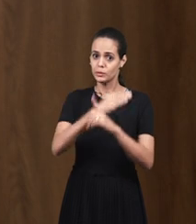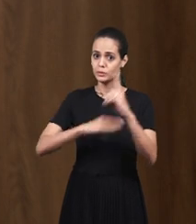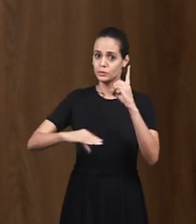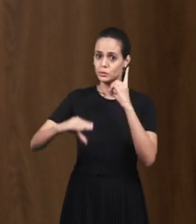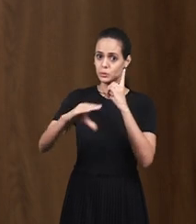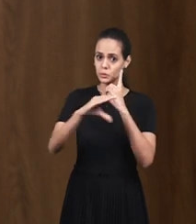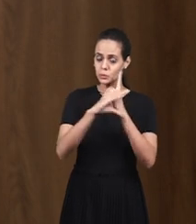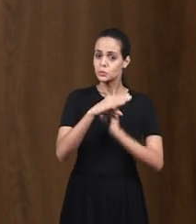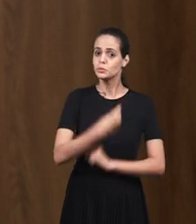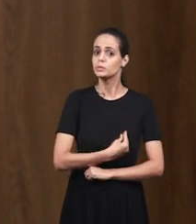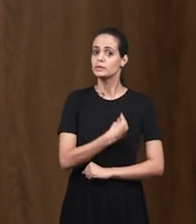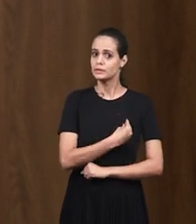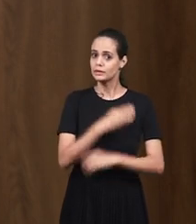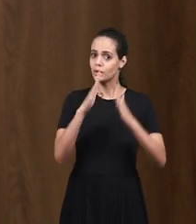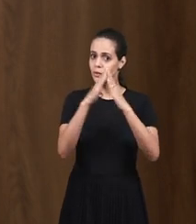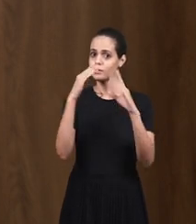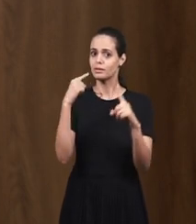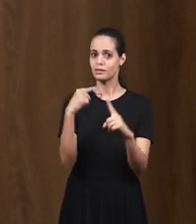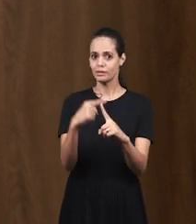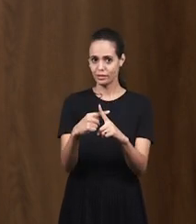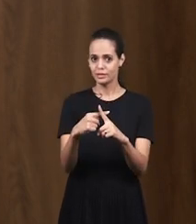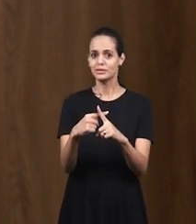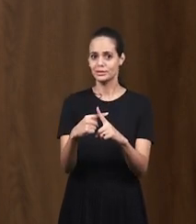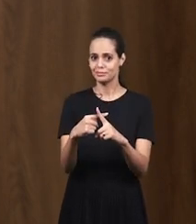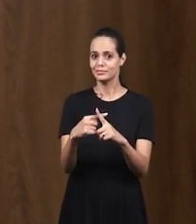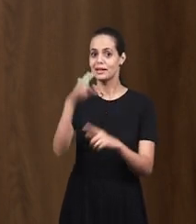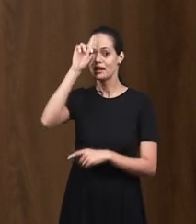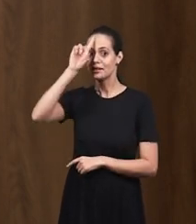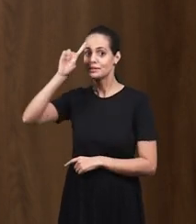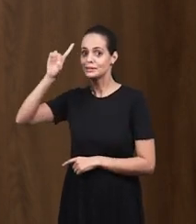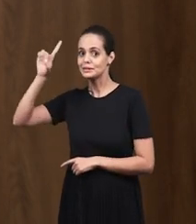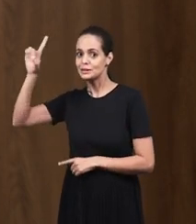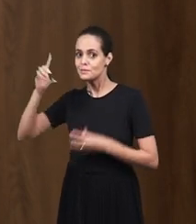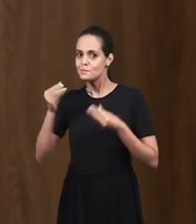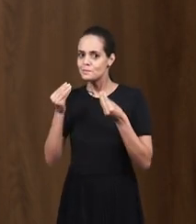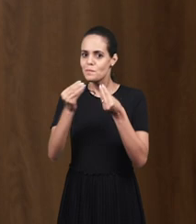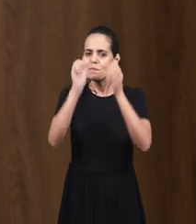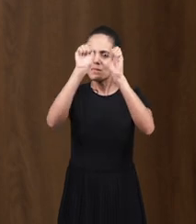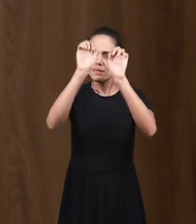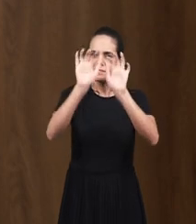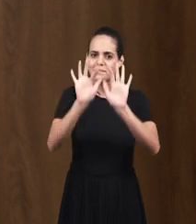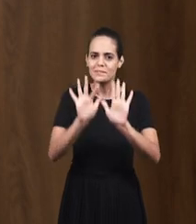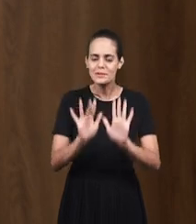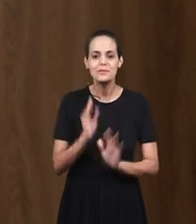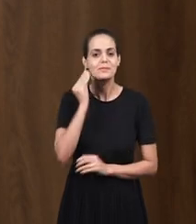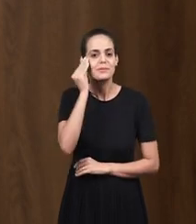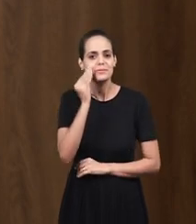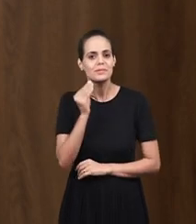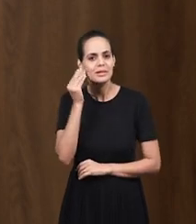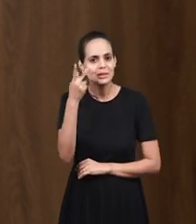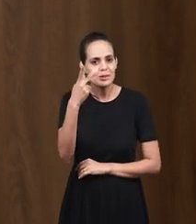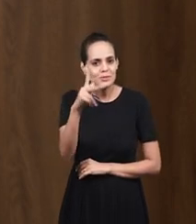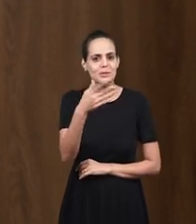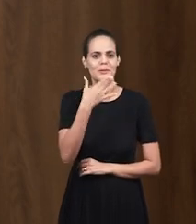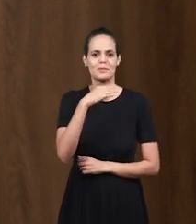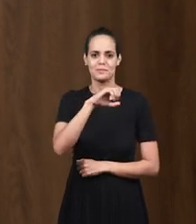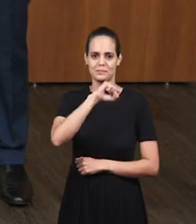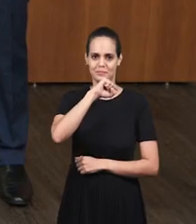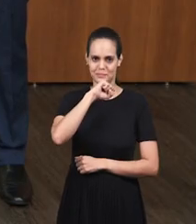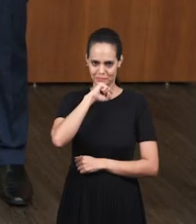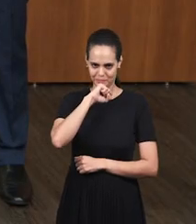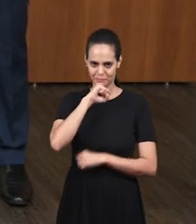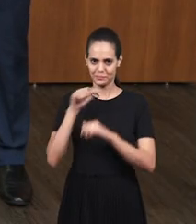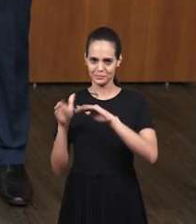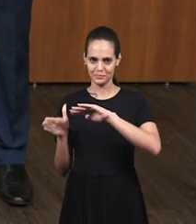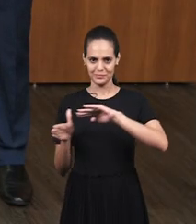lui, c'est lui qui, d'ailleurs, m'accompagne en regardant les cultes. Donc,